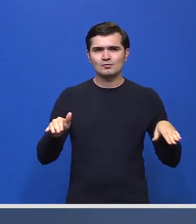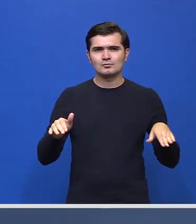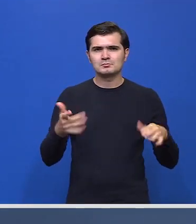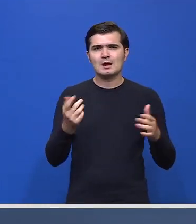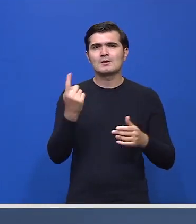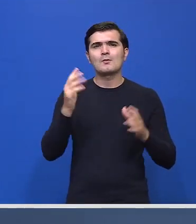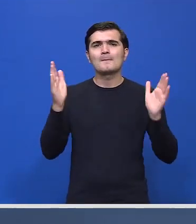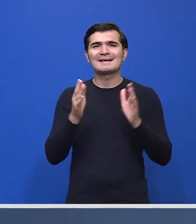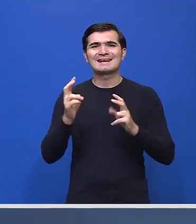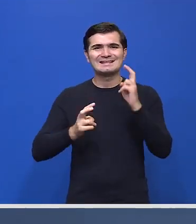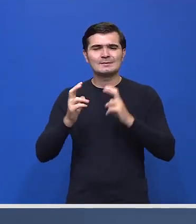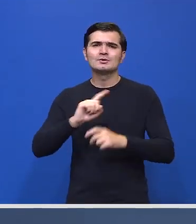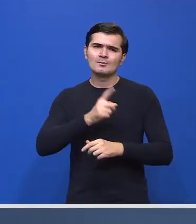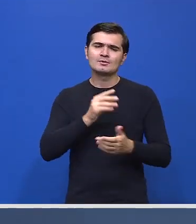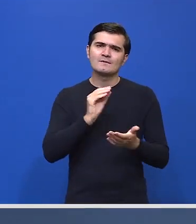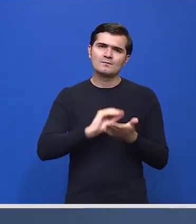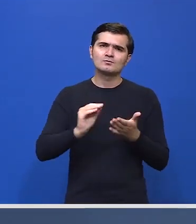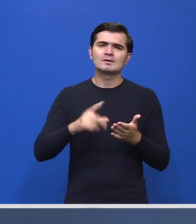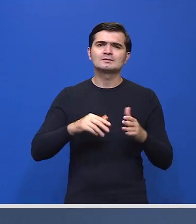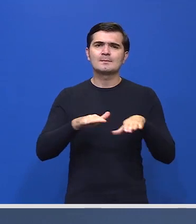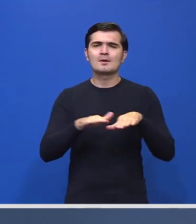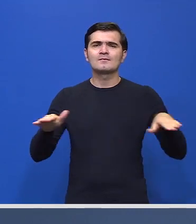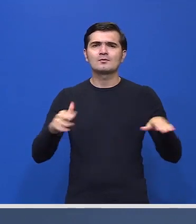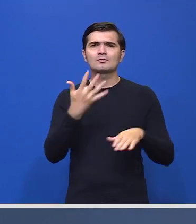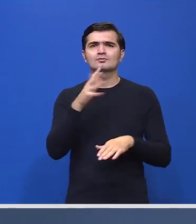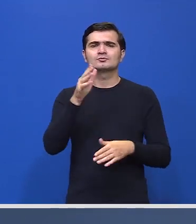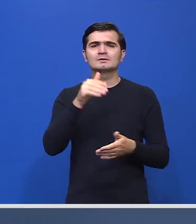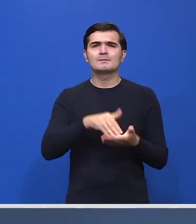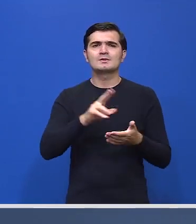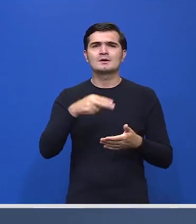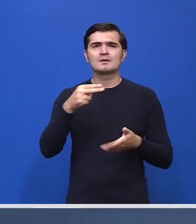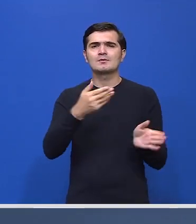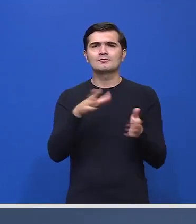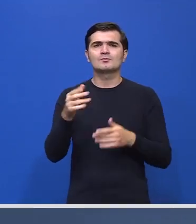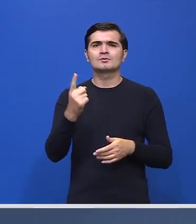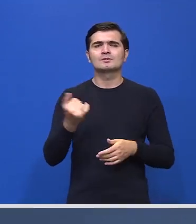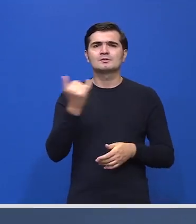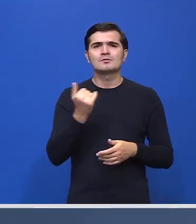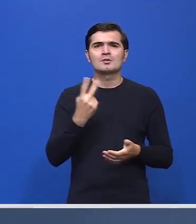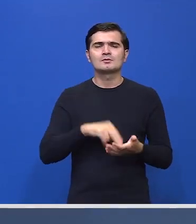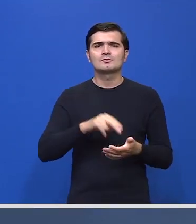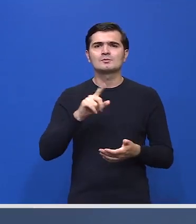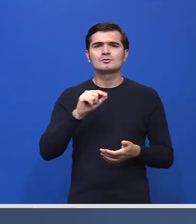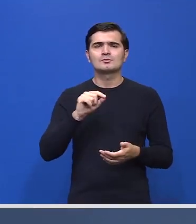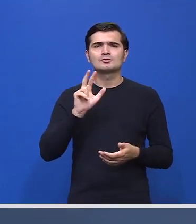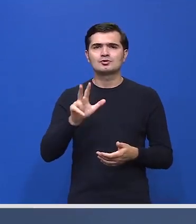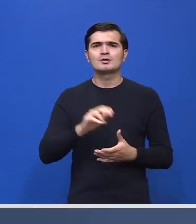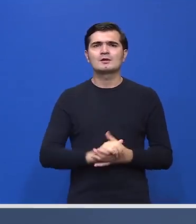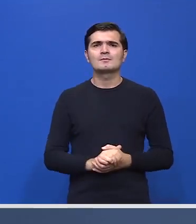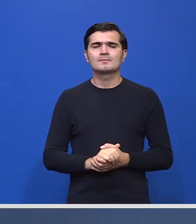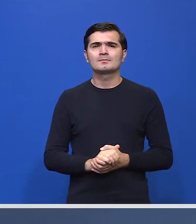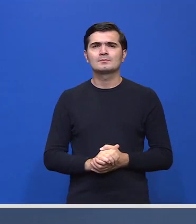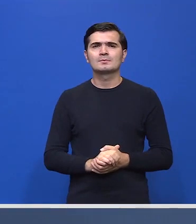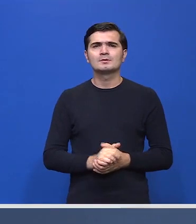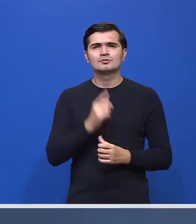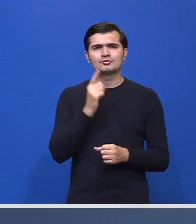micro-întreprindere poate funcționa este de 500.000 de euro, începând de la 1 ianuarie 2023, condiționarea de existență